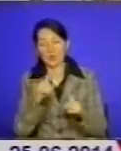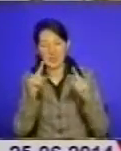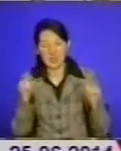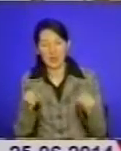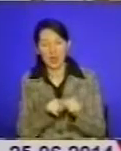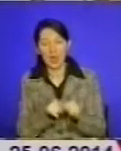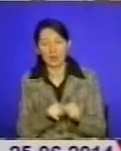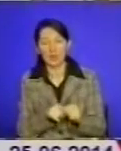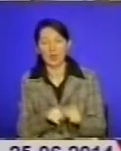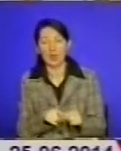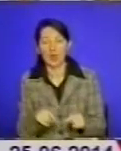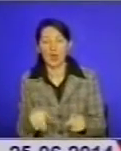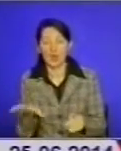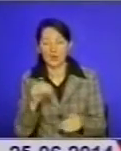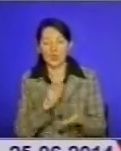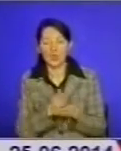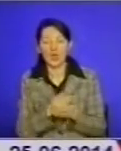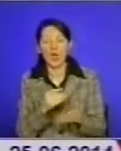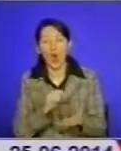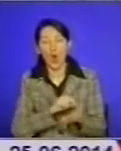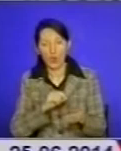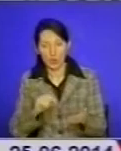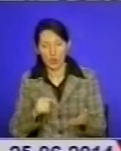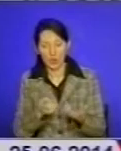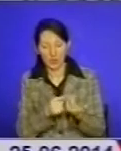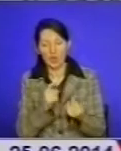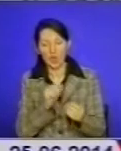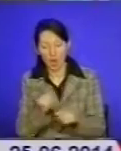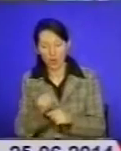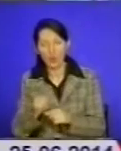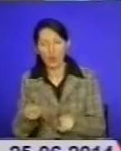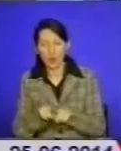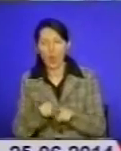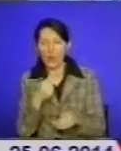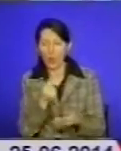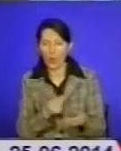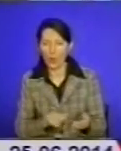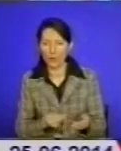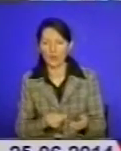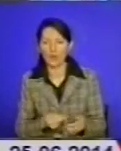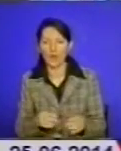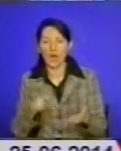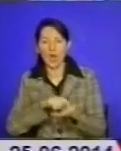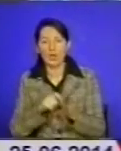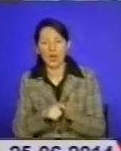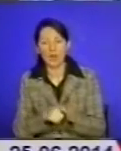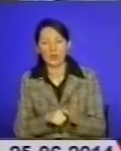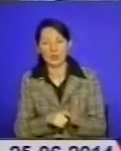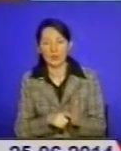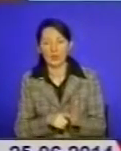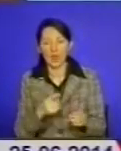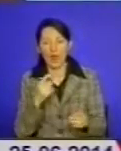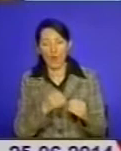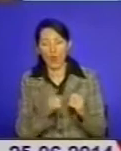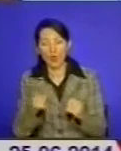ручками однакового кольору. Тестування відбувається у 16 аудиторіях, у кожній 15 молодих людей. Доки вони займають місця